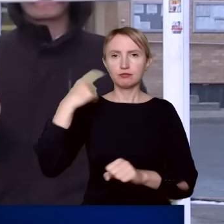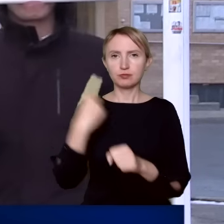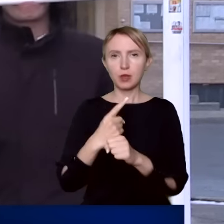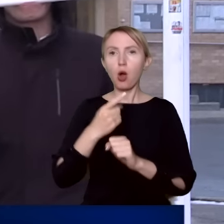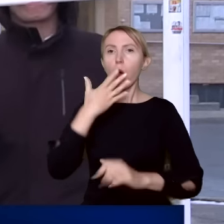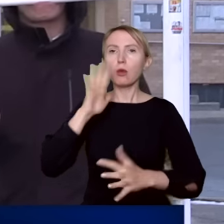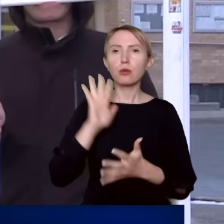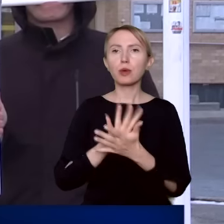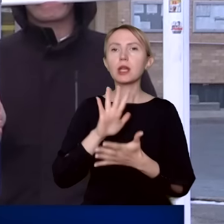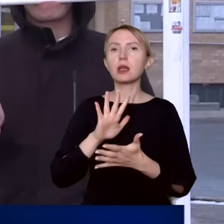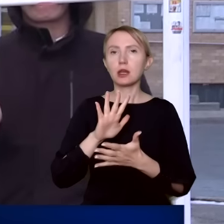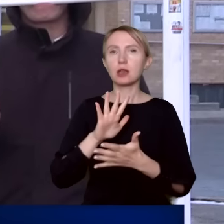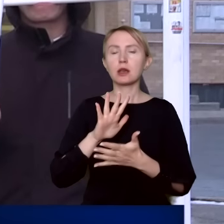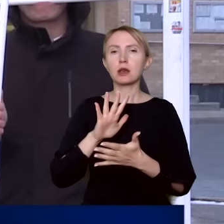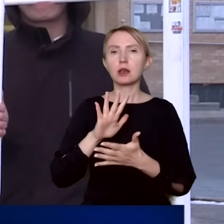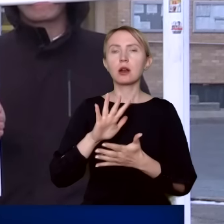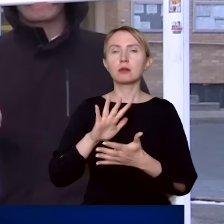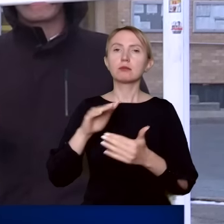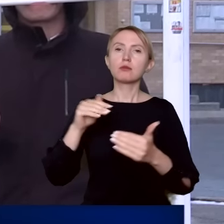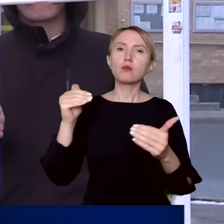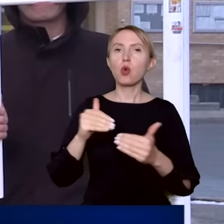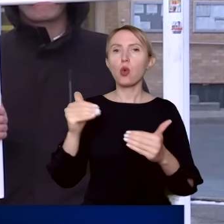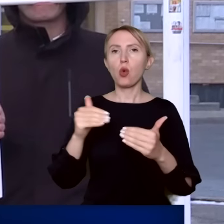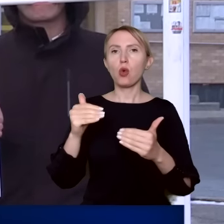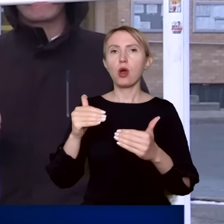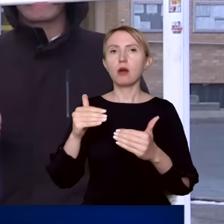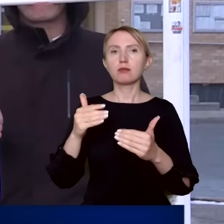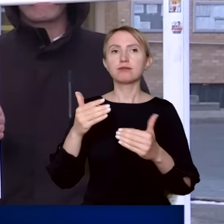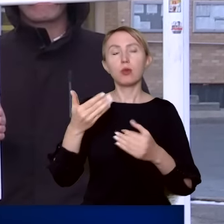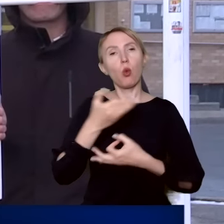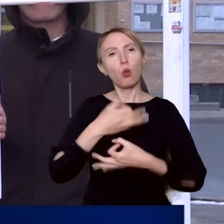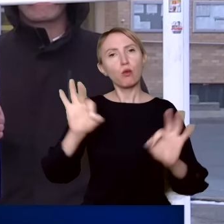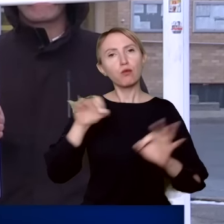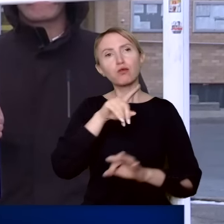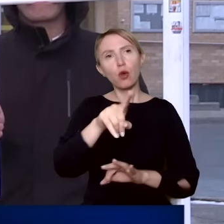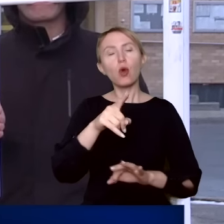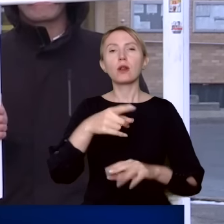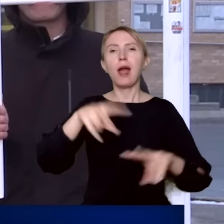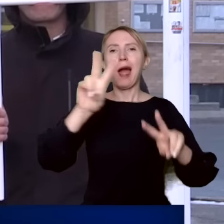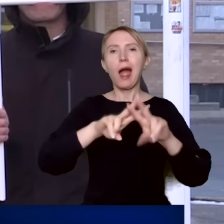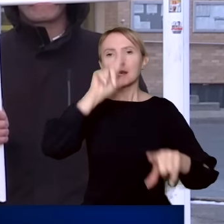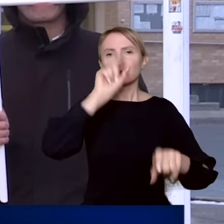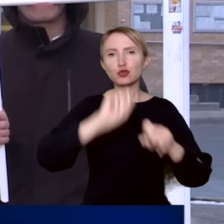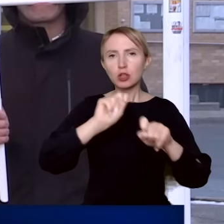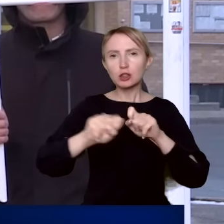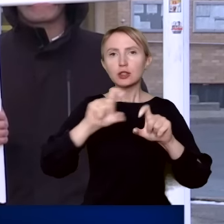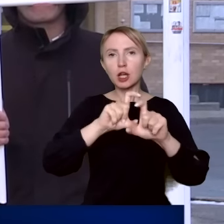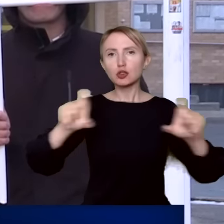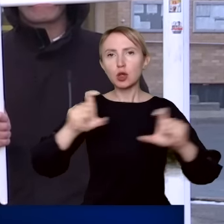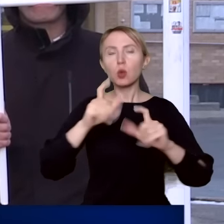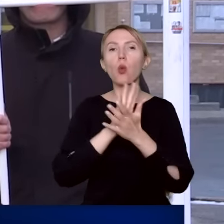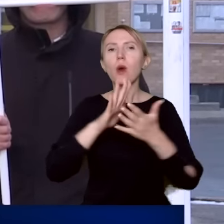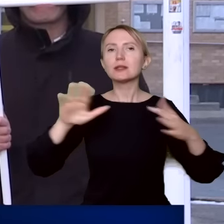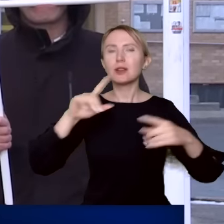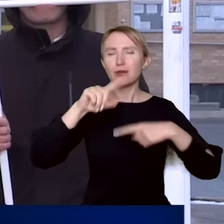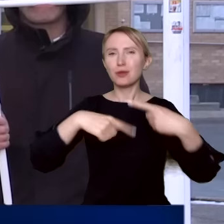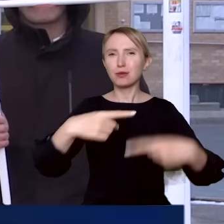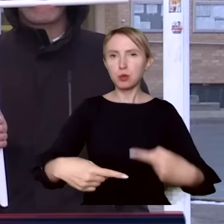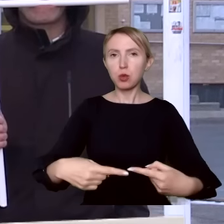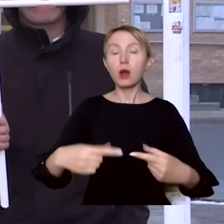zaopiniowanie ewentualnego opuszczenia aresztów śledczych na czas trwania procesu ułaskawieniowego.